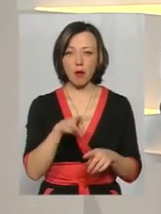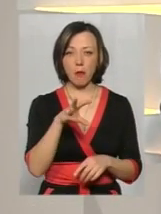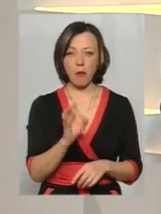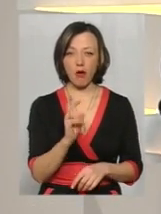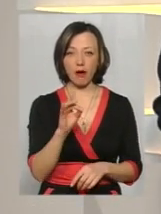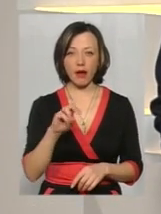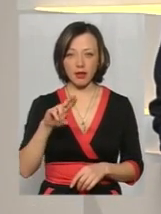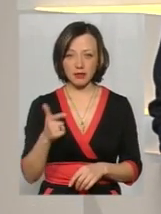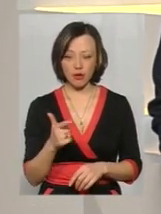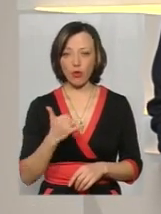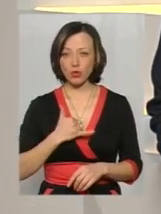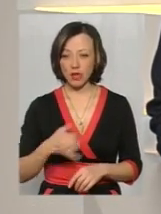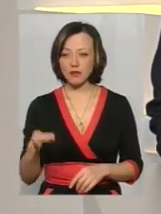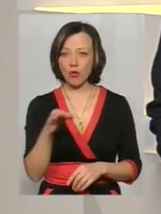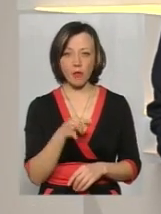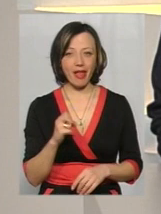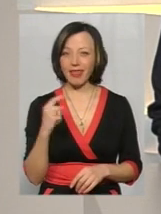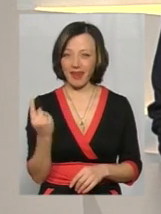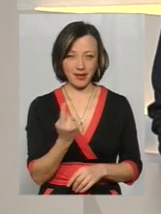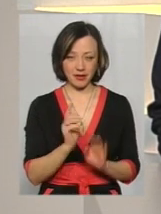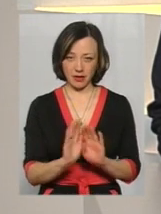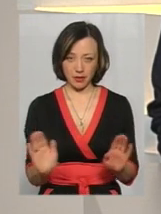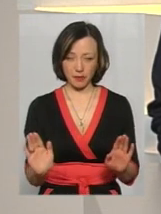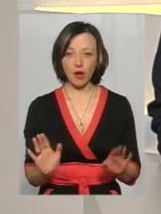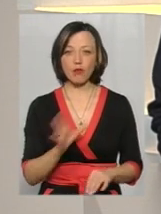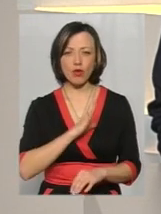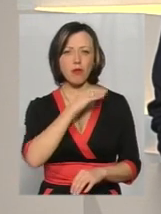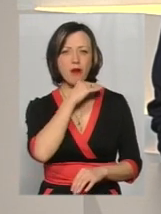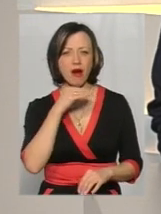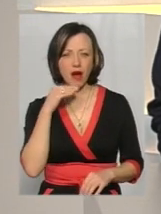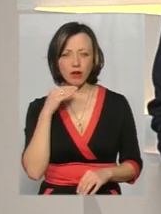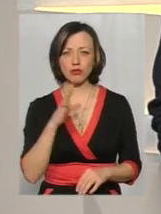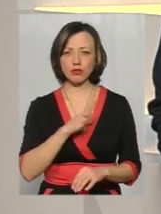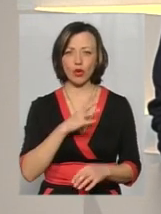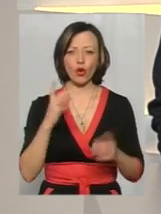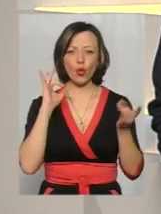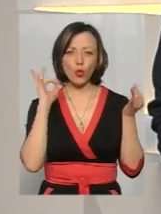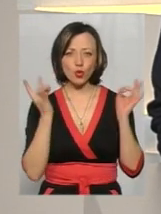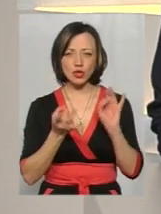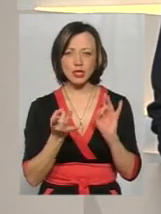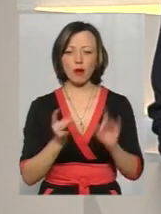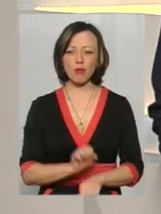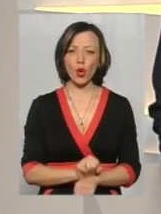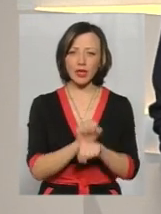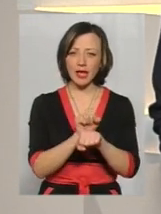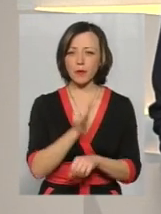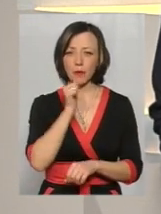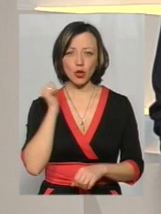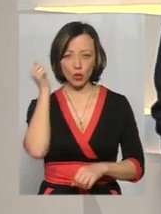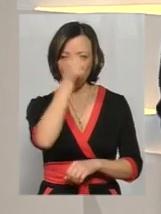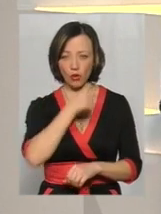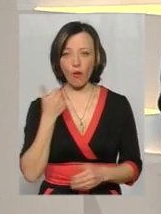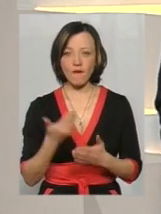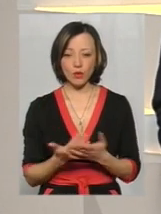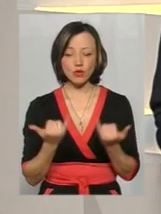школі в нашій області, далеко не єдиний. Було багато і багато гучних протестів минулого року. От